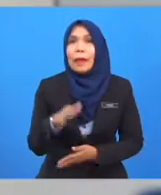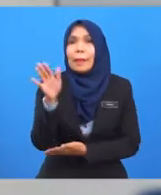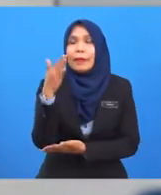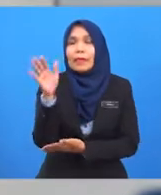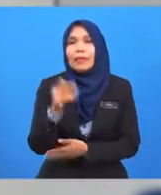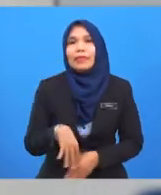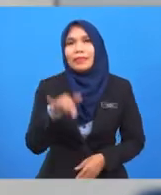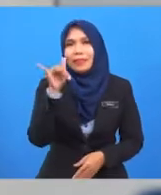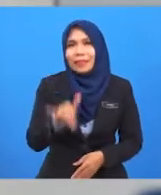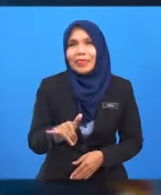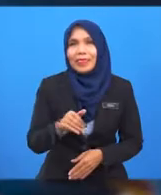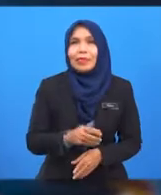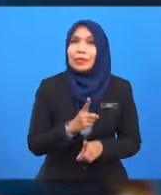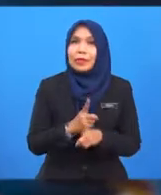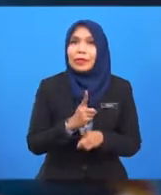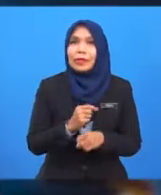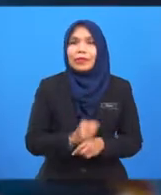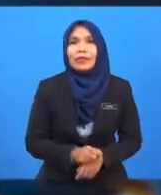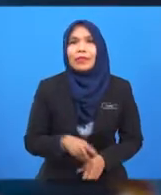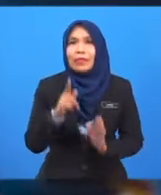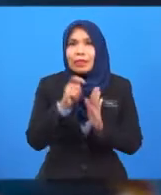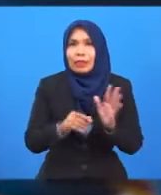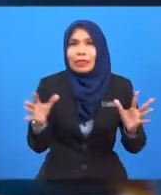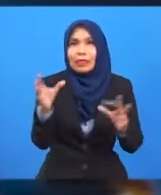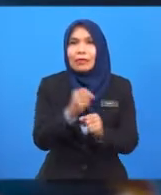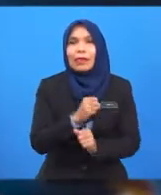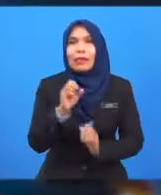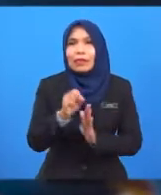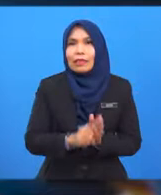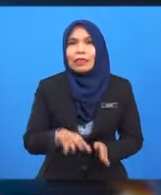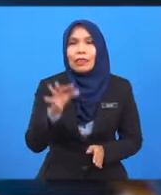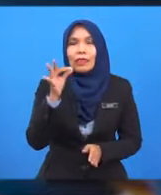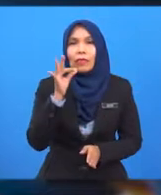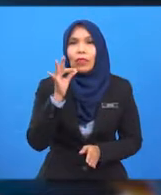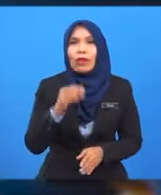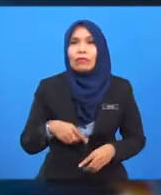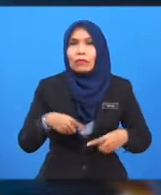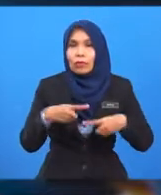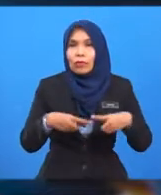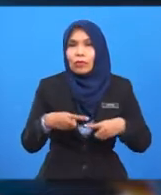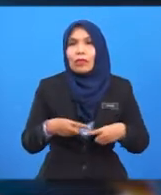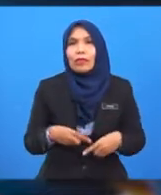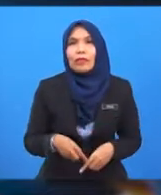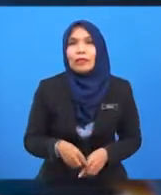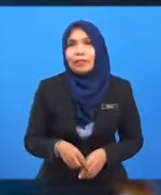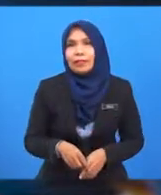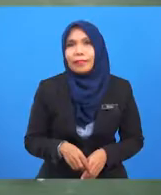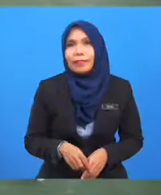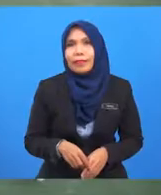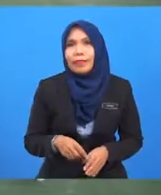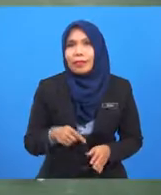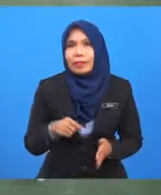Ya, tepat sekali. Terdapat sebuah roda beralur di bahagian hujung tiang